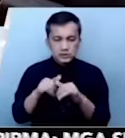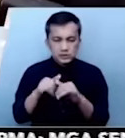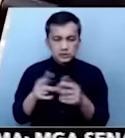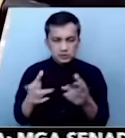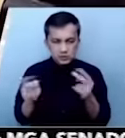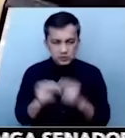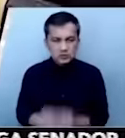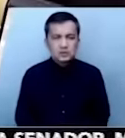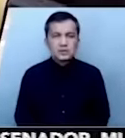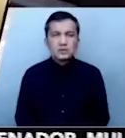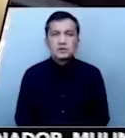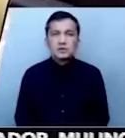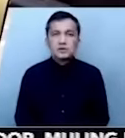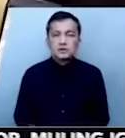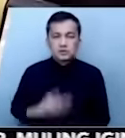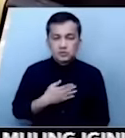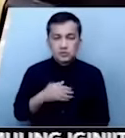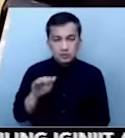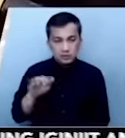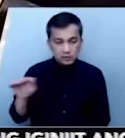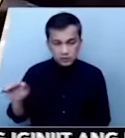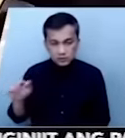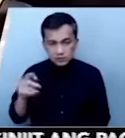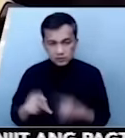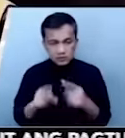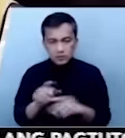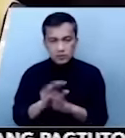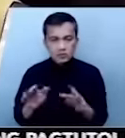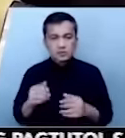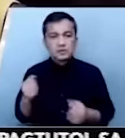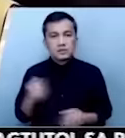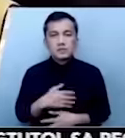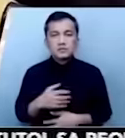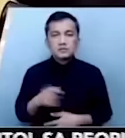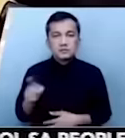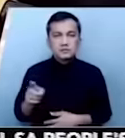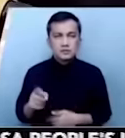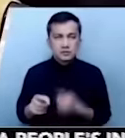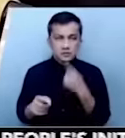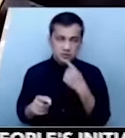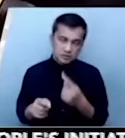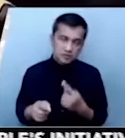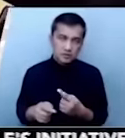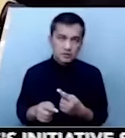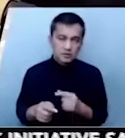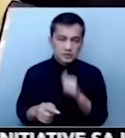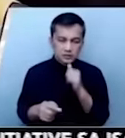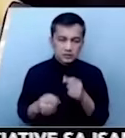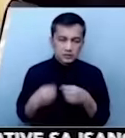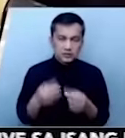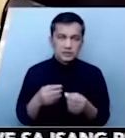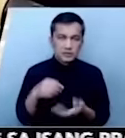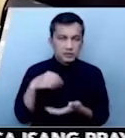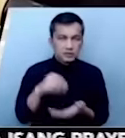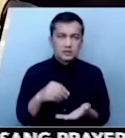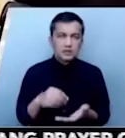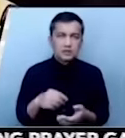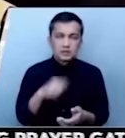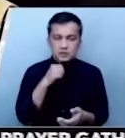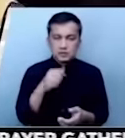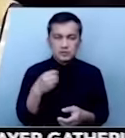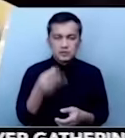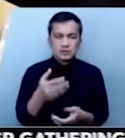manawagan sa ating mga kababayan, huwag kayong matakot doon sa mga nagsasabing hindi kayo bibigyan ng ayuda, hindi kayo bibigyan ng